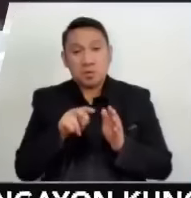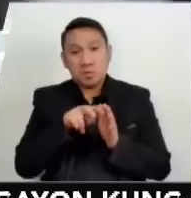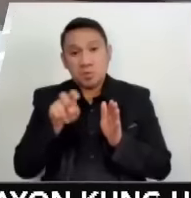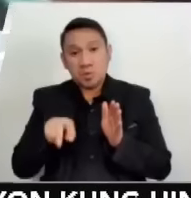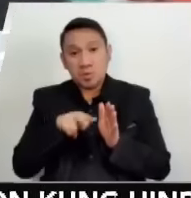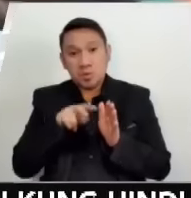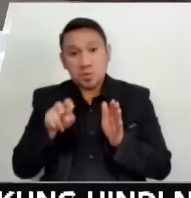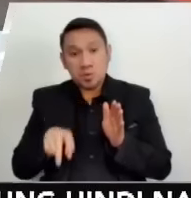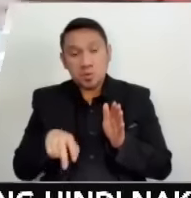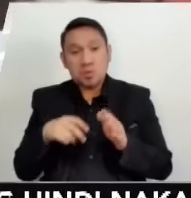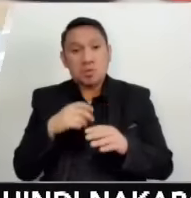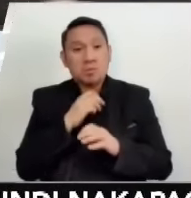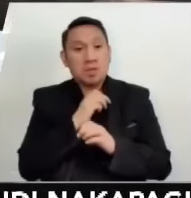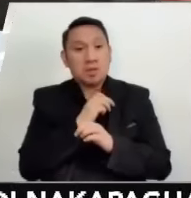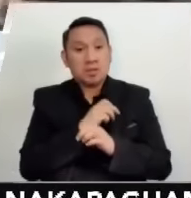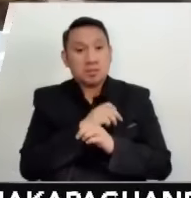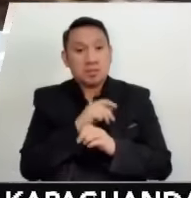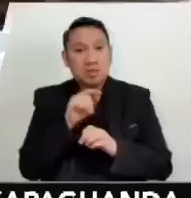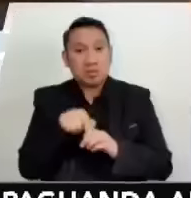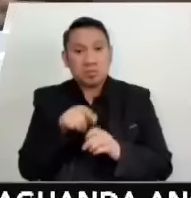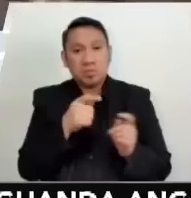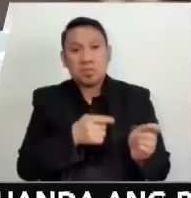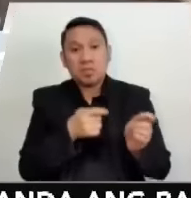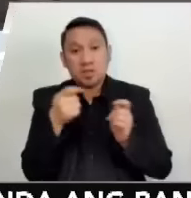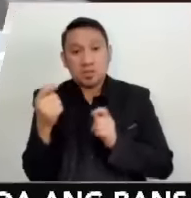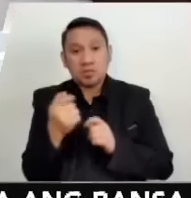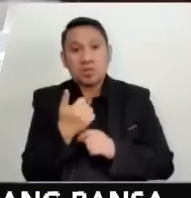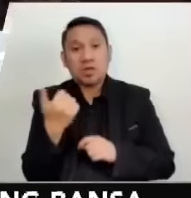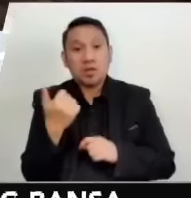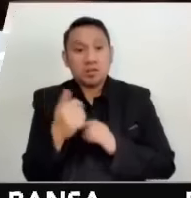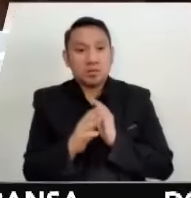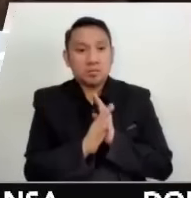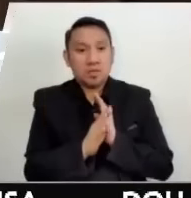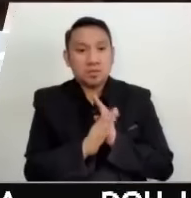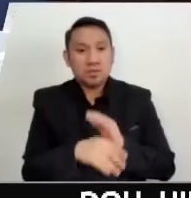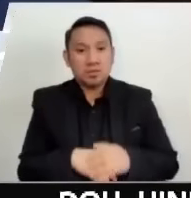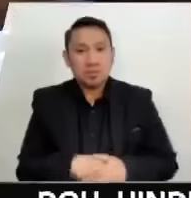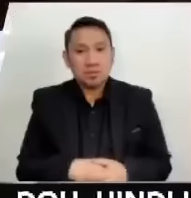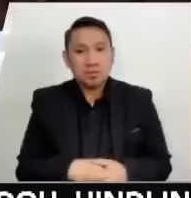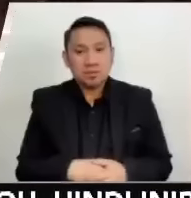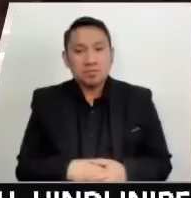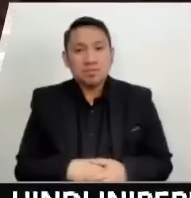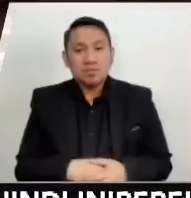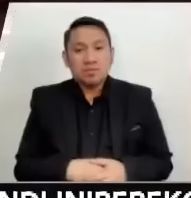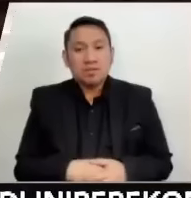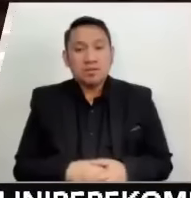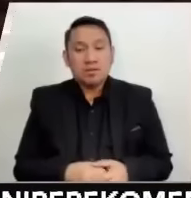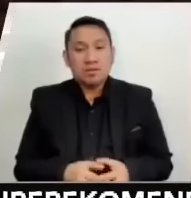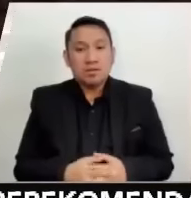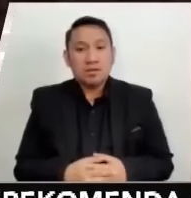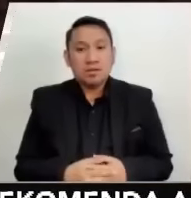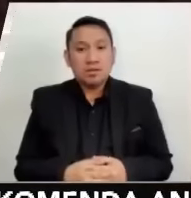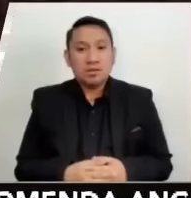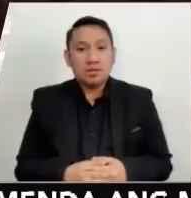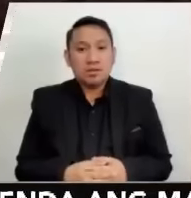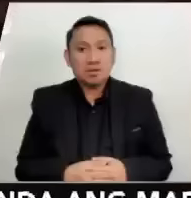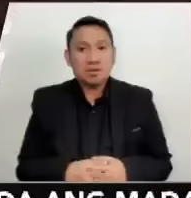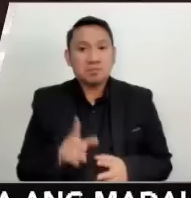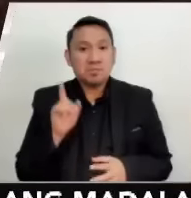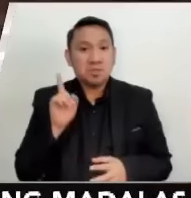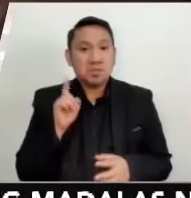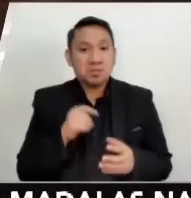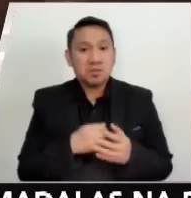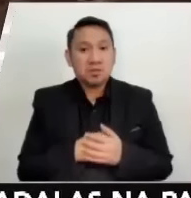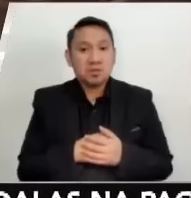ng masasakyan sig bigla lang ano eh tumigil yung Busa nagkalat yung